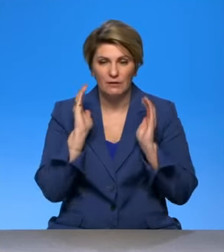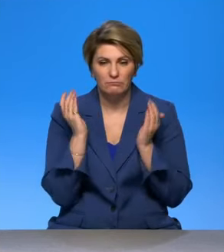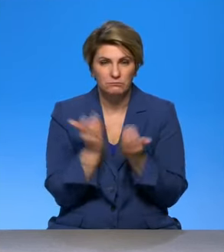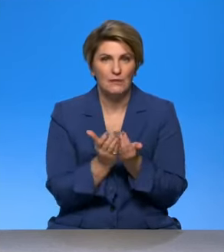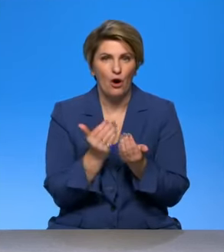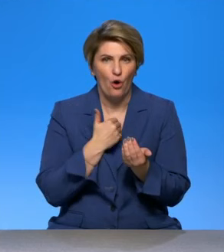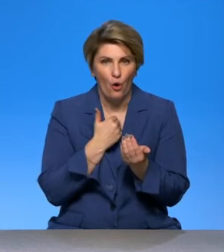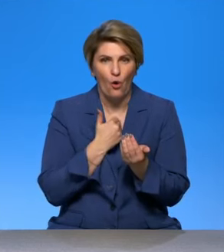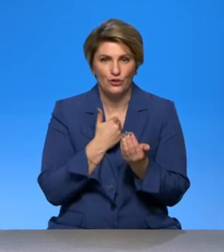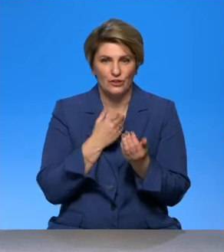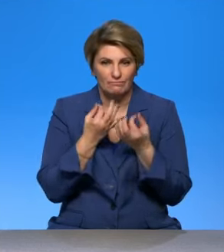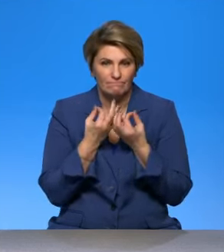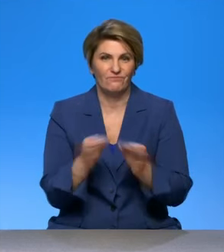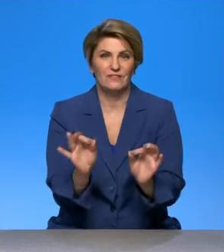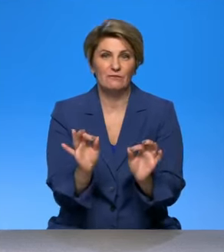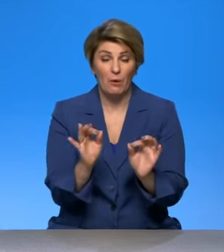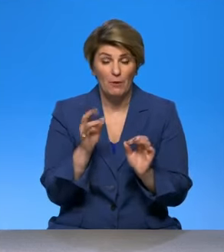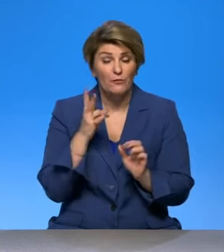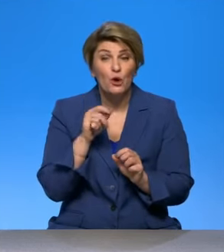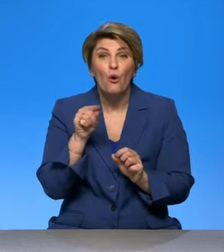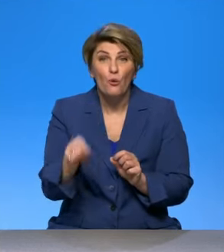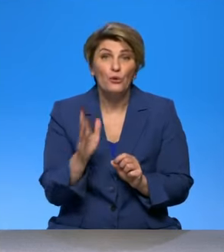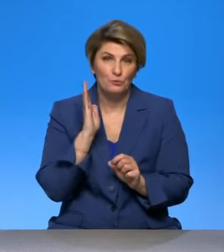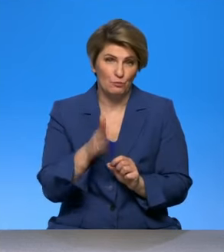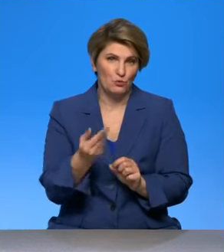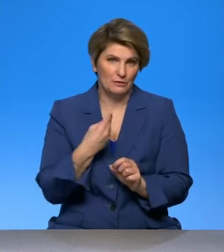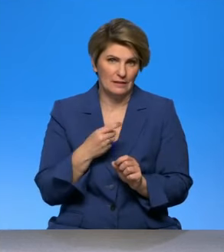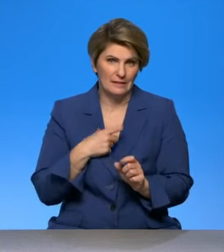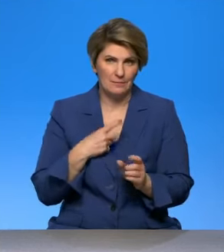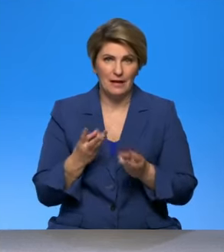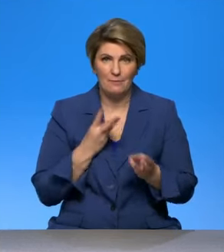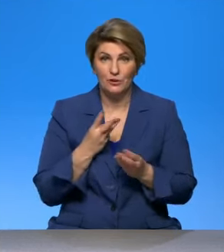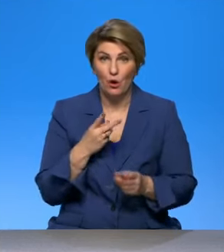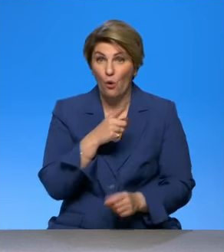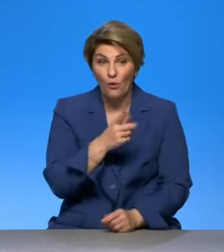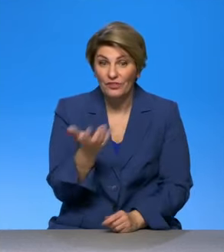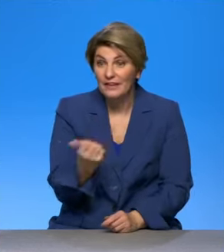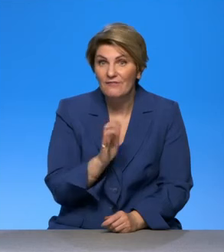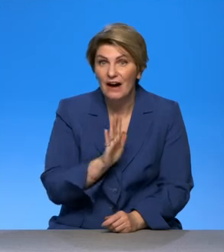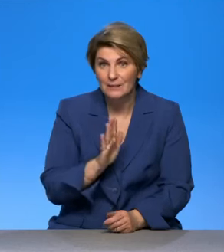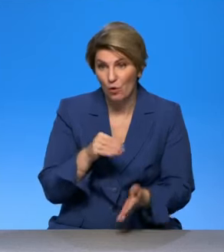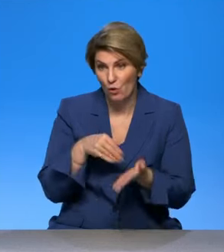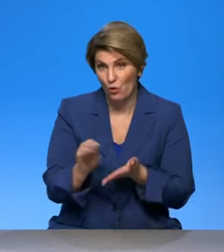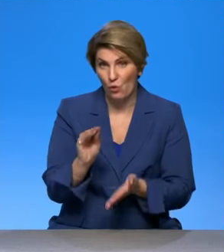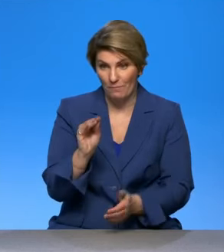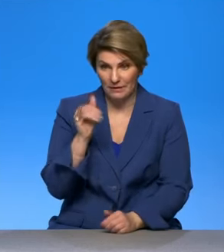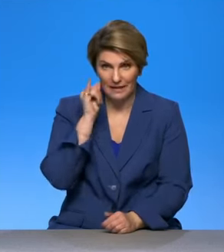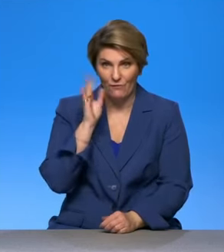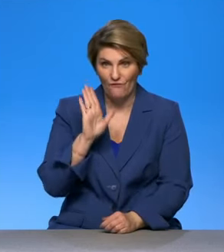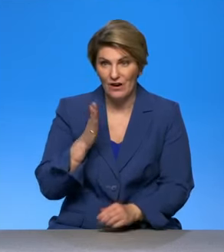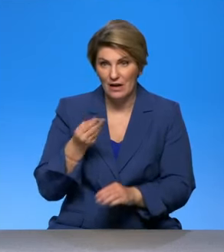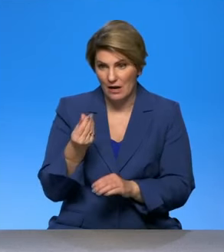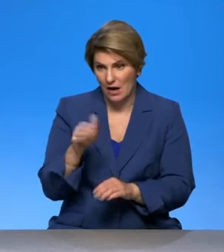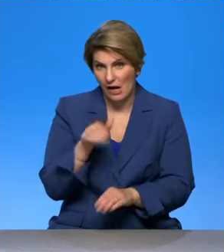просто возьмет и постарается сам убрать эти эмоции. Например, не купит телефон в кредит. Совершенно верно. Он накопит, просто спланирует, накопит. А давайте вот